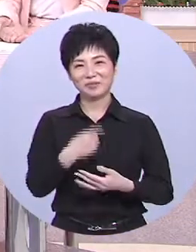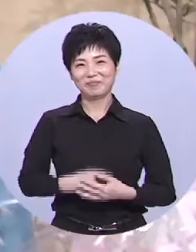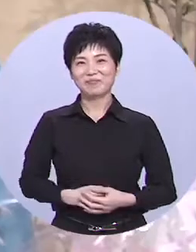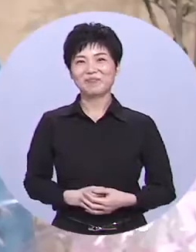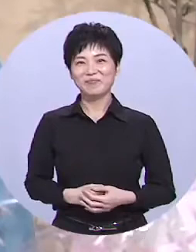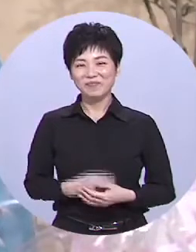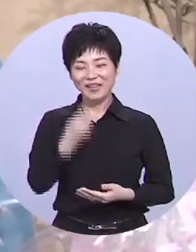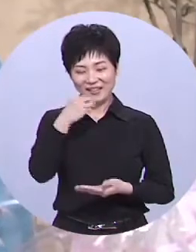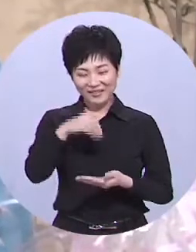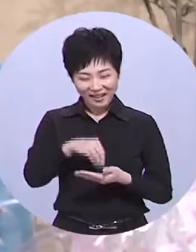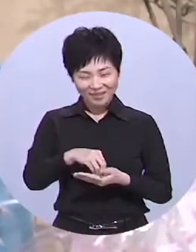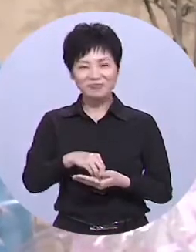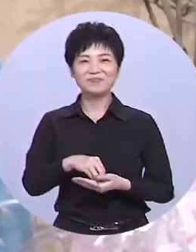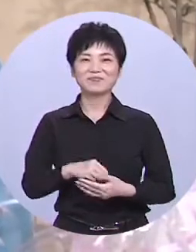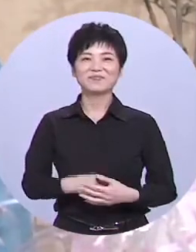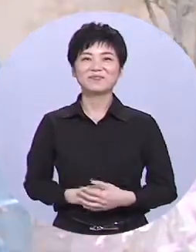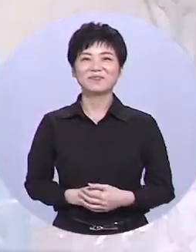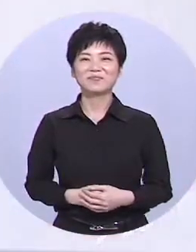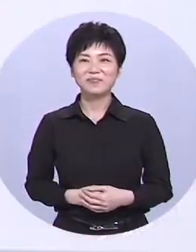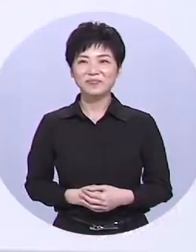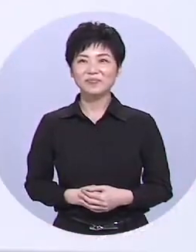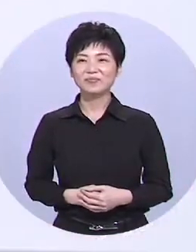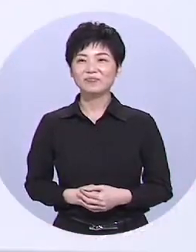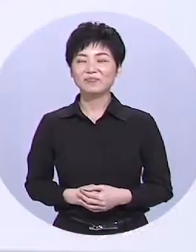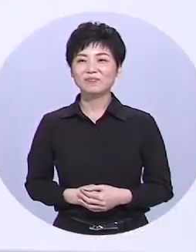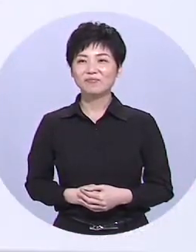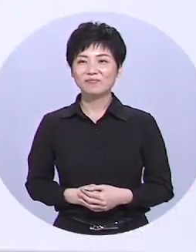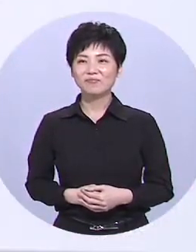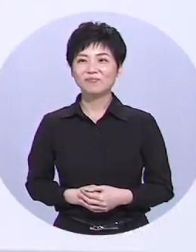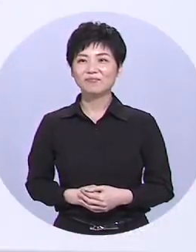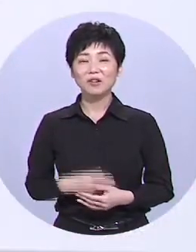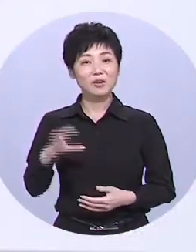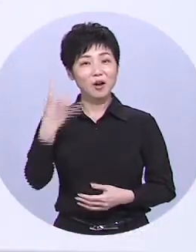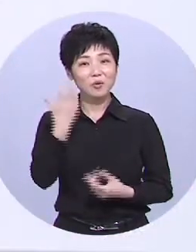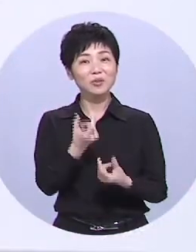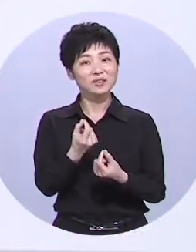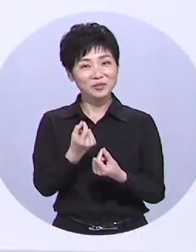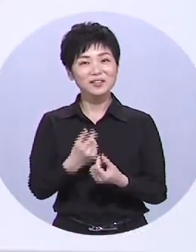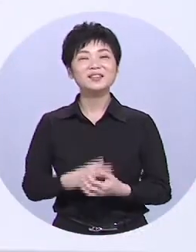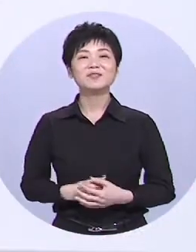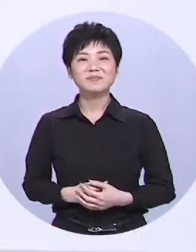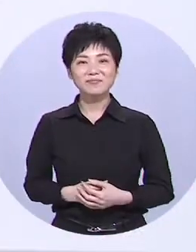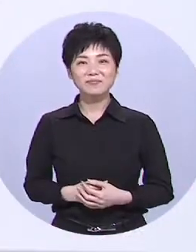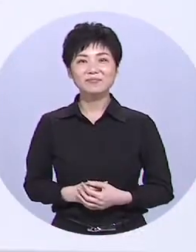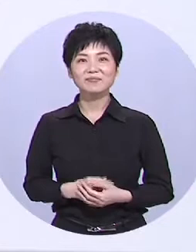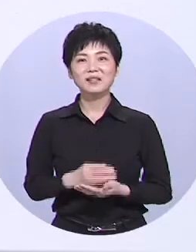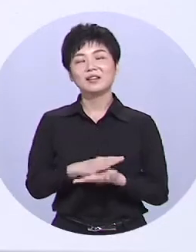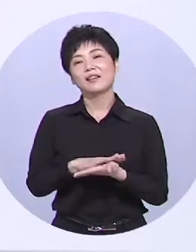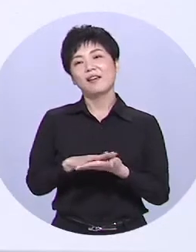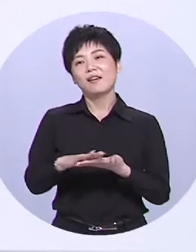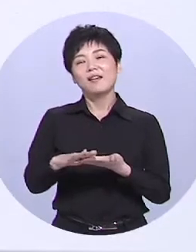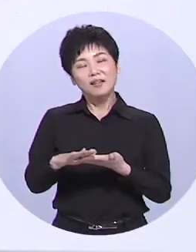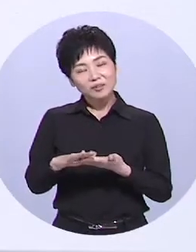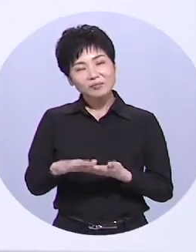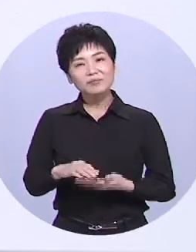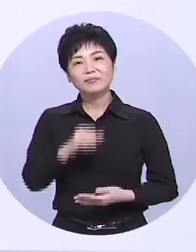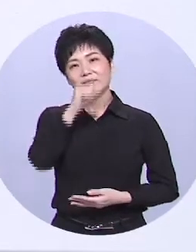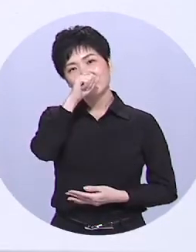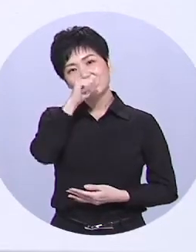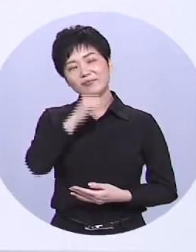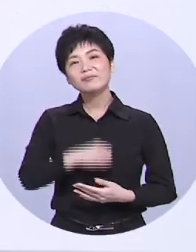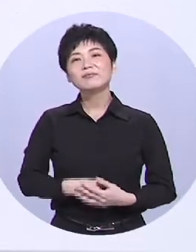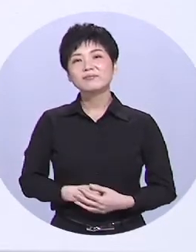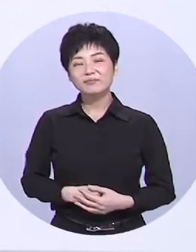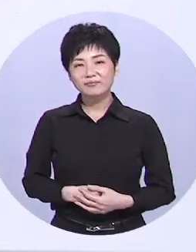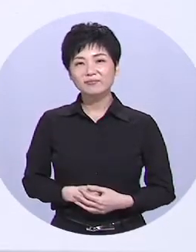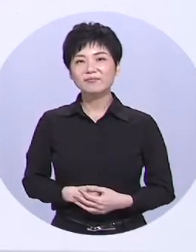らこらこら 印鑑でございます。 こちら すごいかっこいいデザインですよね。 綺麗、 はい、 いいね。 芸術品と言